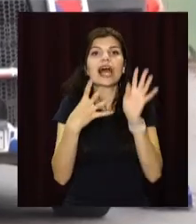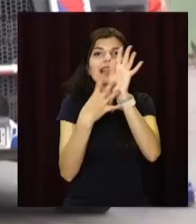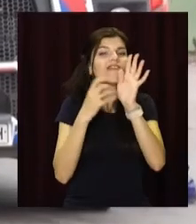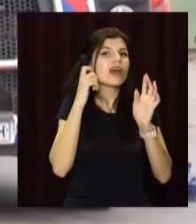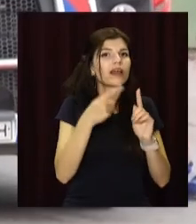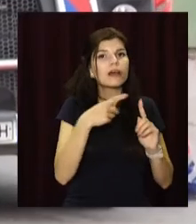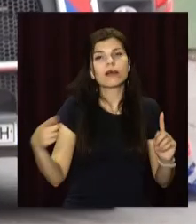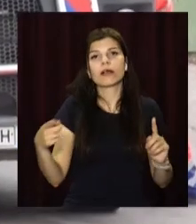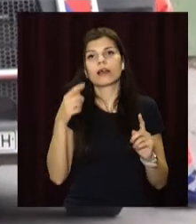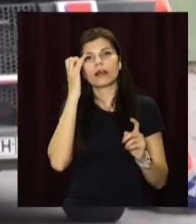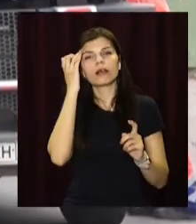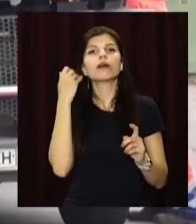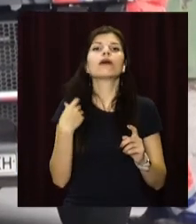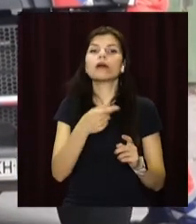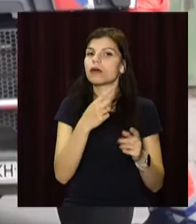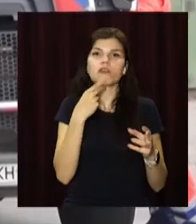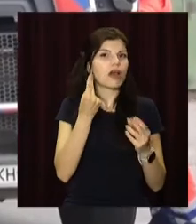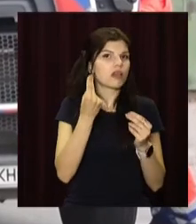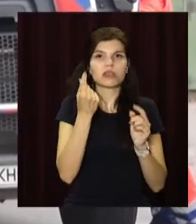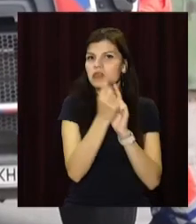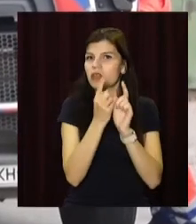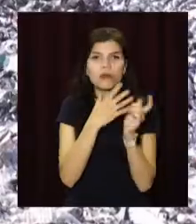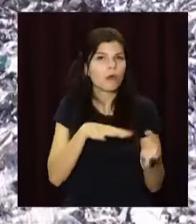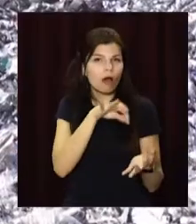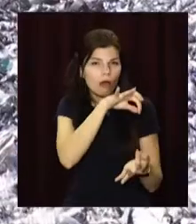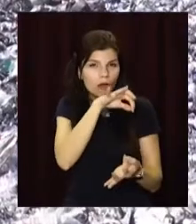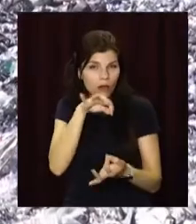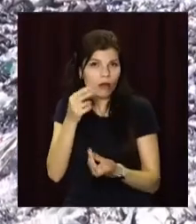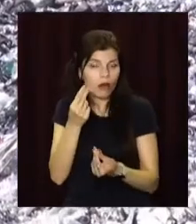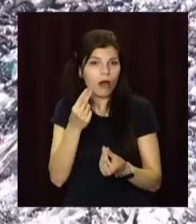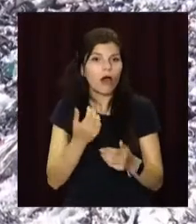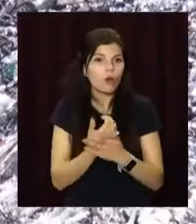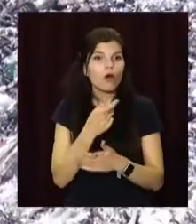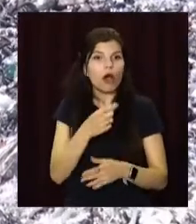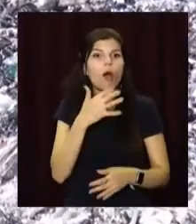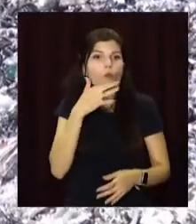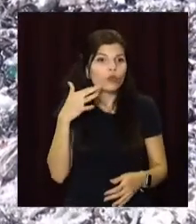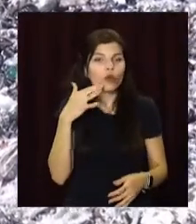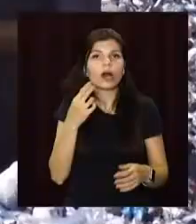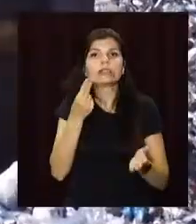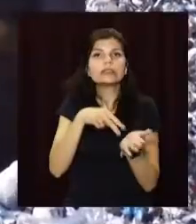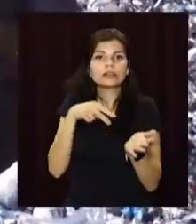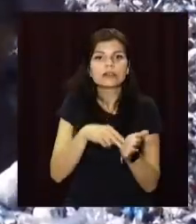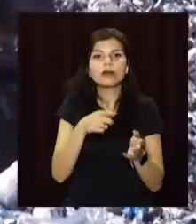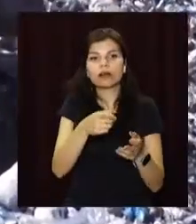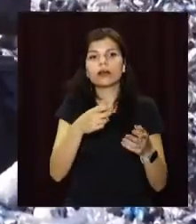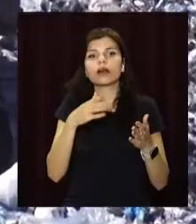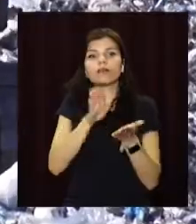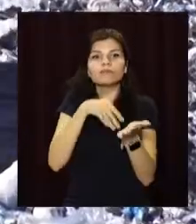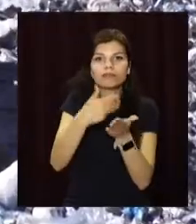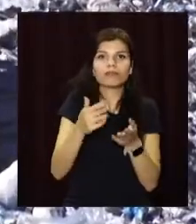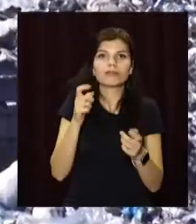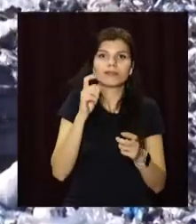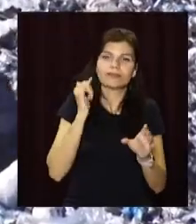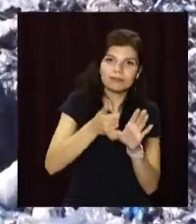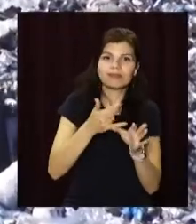років вартість захоронення відходів не змінювалася, натомість за цей час значно зростала. зросла ціна паливно-мастильних матеріалів,